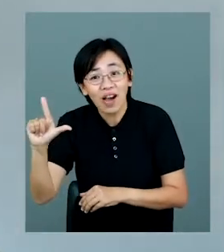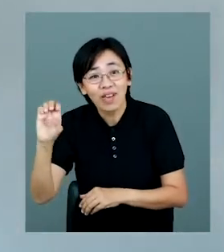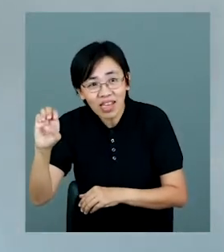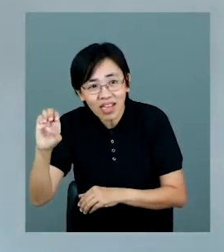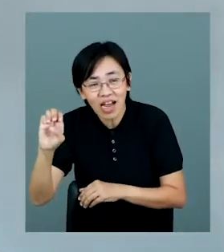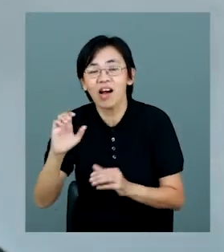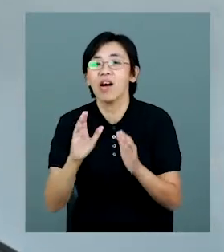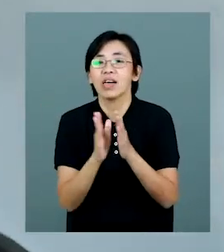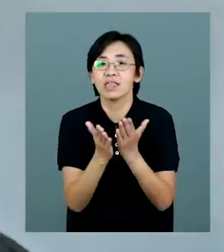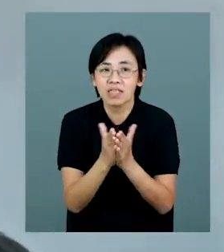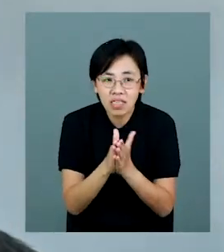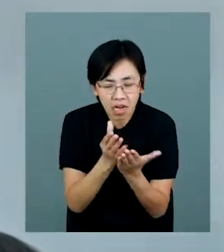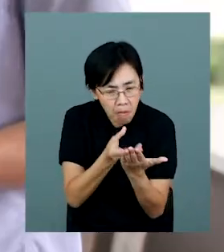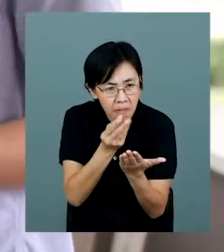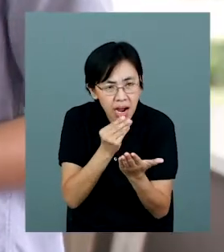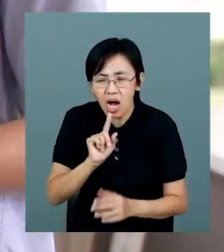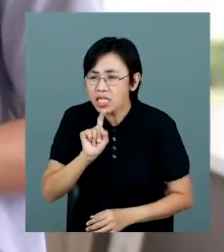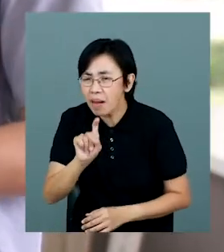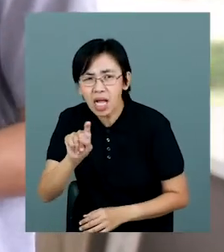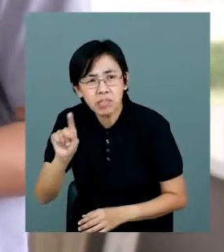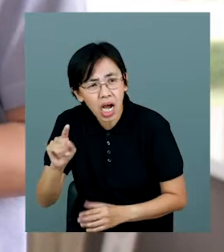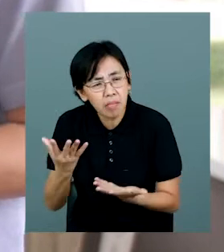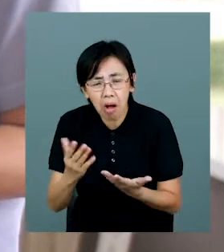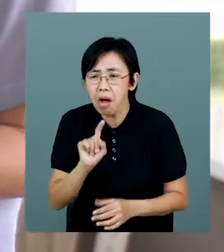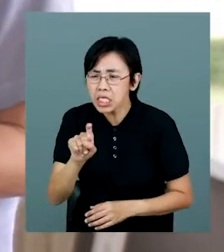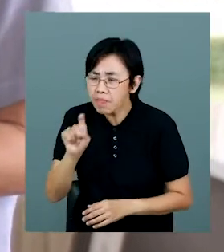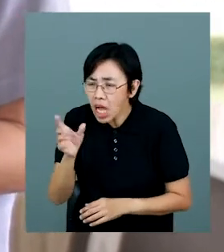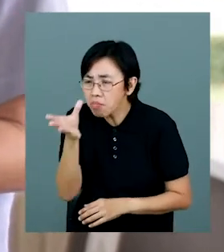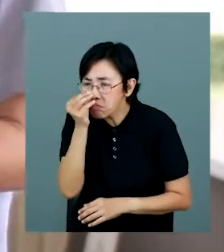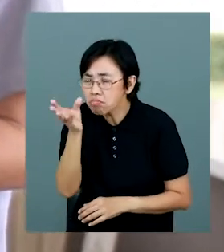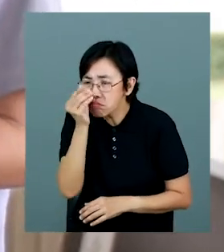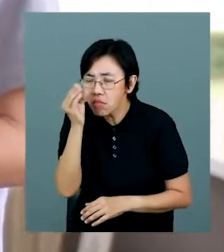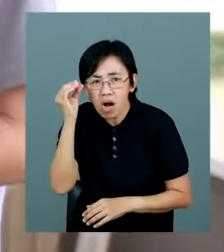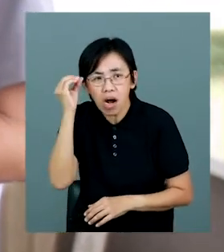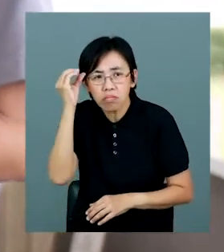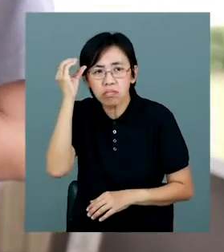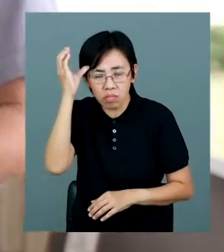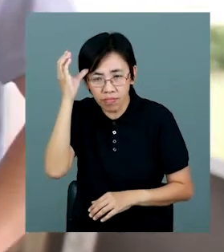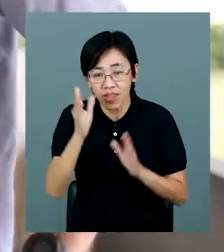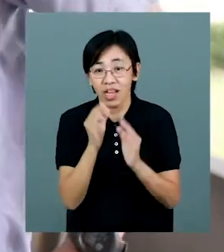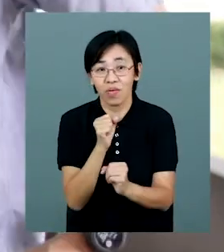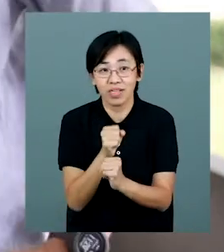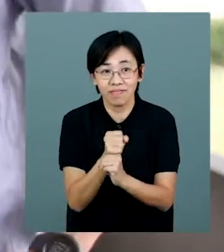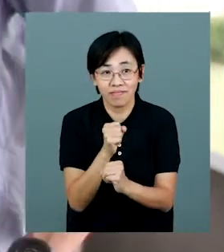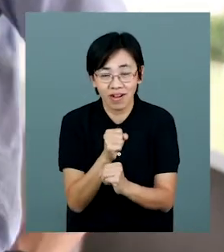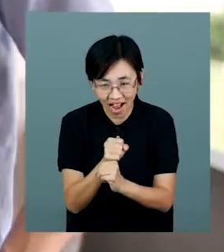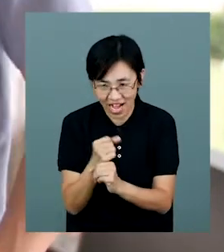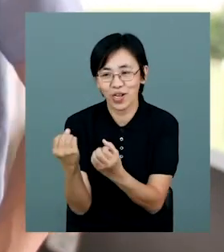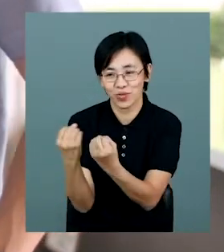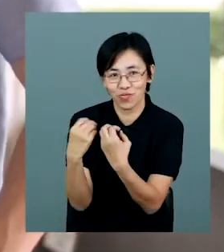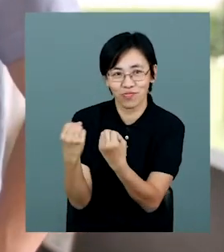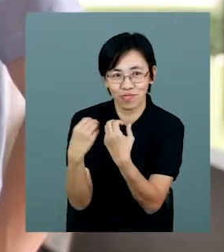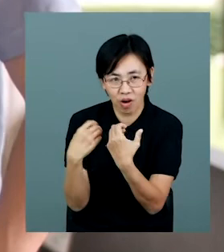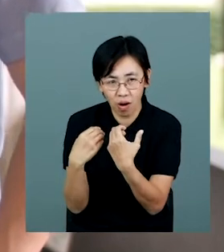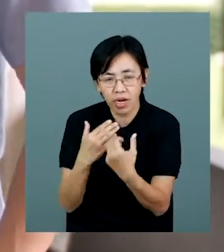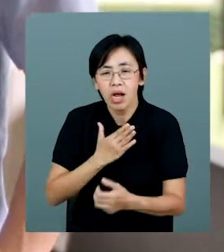ในสมุดหนังสือต้องไปถามว่าต้องหาความรู้ครับแล้วก็พี่ทางเจ้าหน้าที่เขาก็